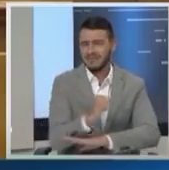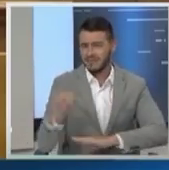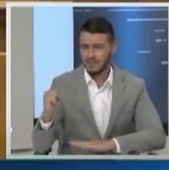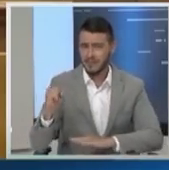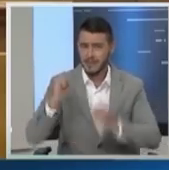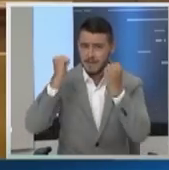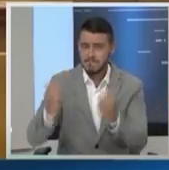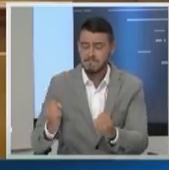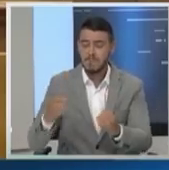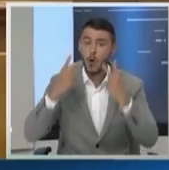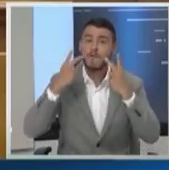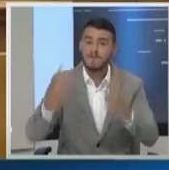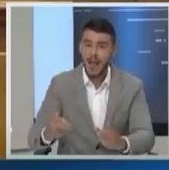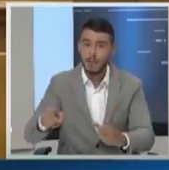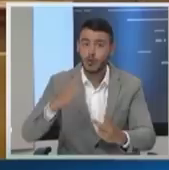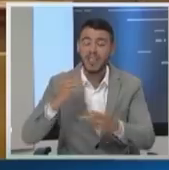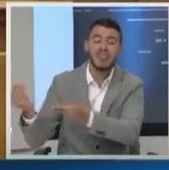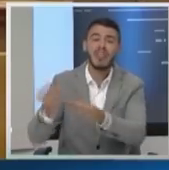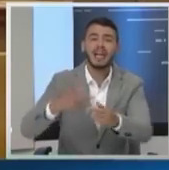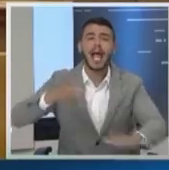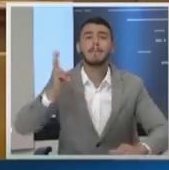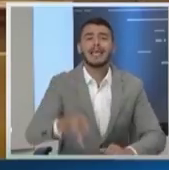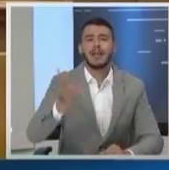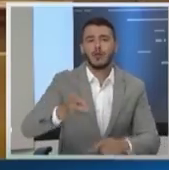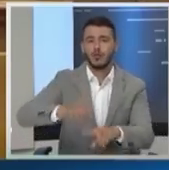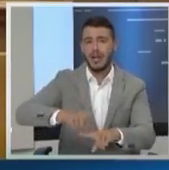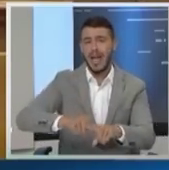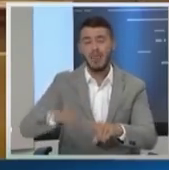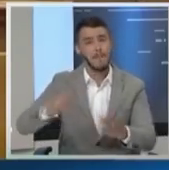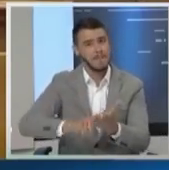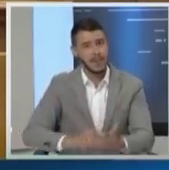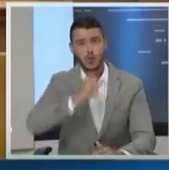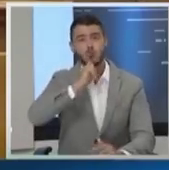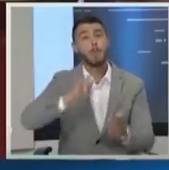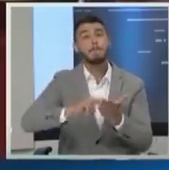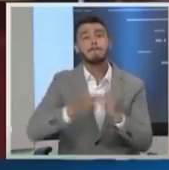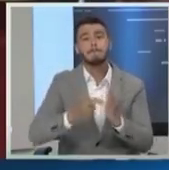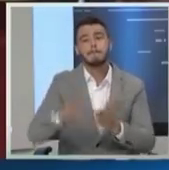γίνεστε εθνικά επικίνδυνος και πρέπει να το προσέξετε αυτό.